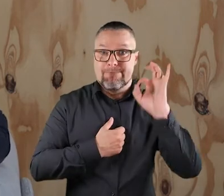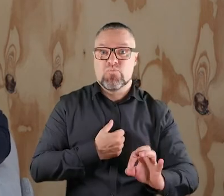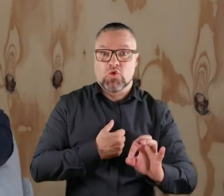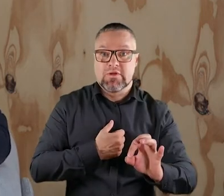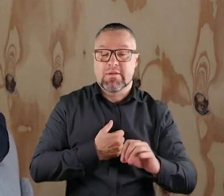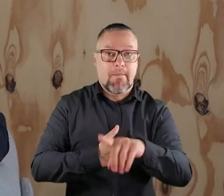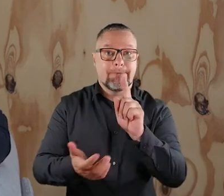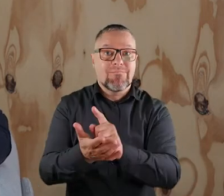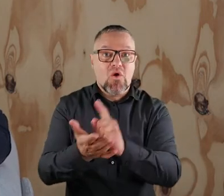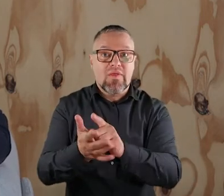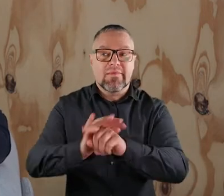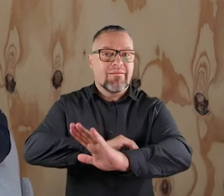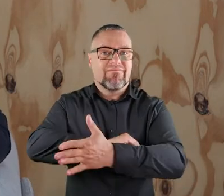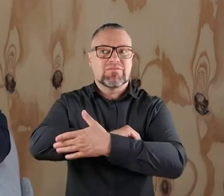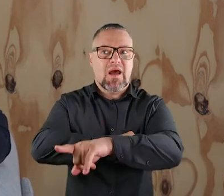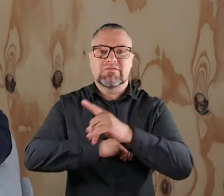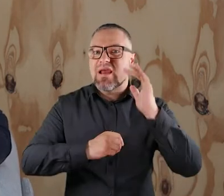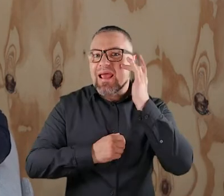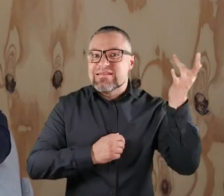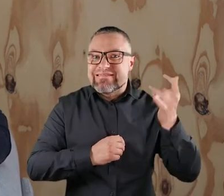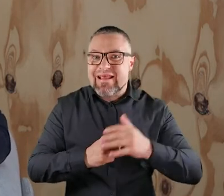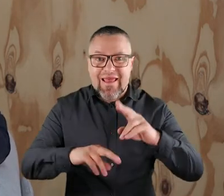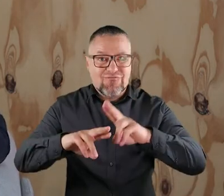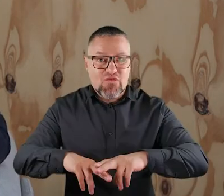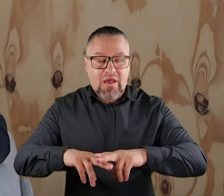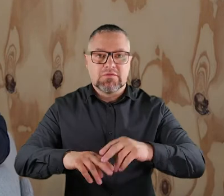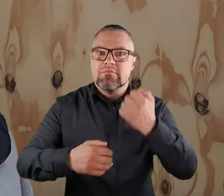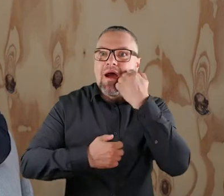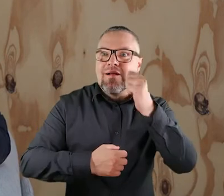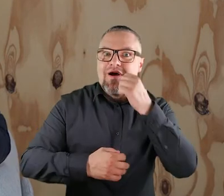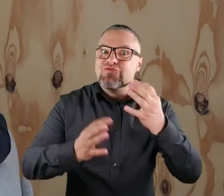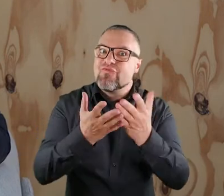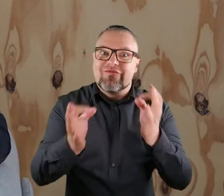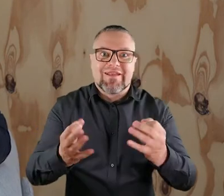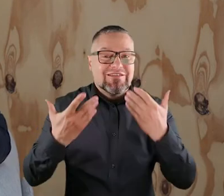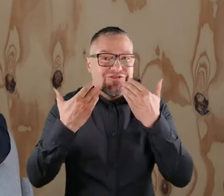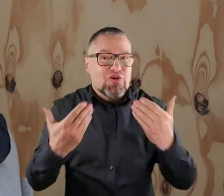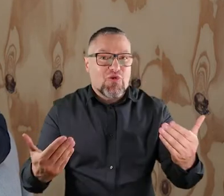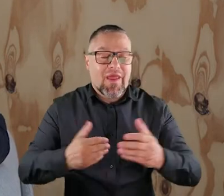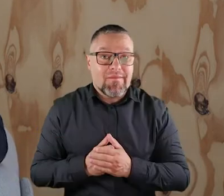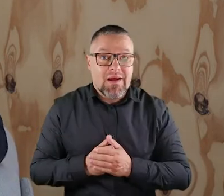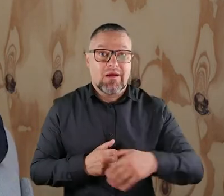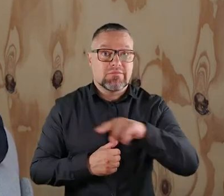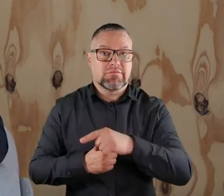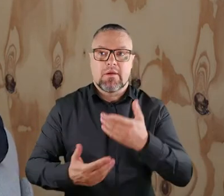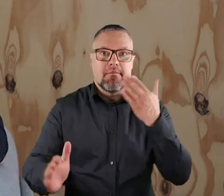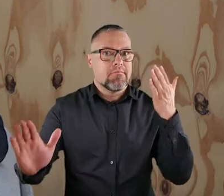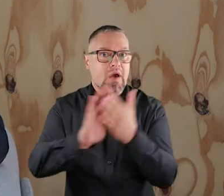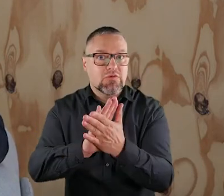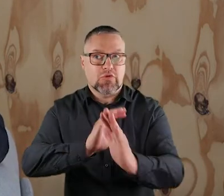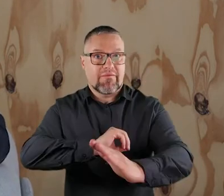Waszego 1% podatku na wsparcie Iskierki, za co już teraz bardzo, bardzo Wam dziękujemy, to obok